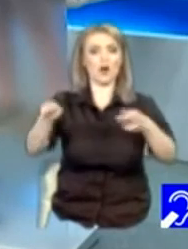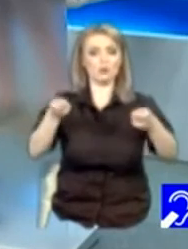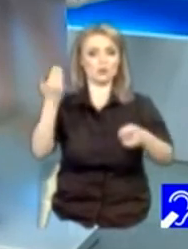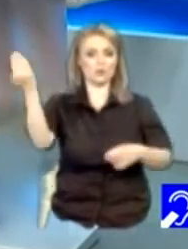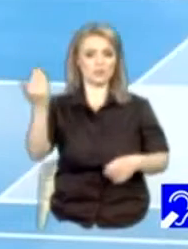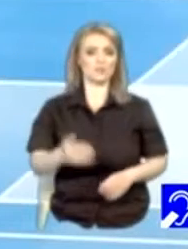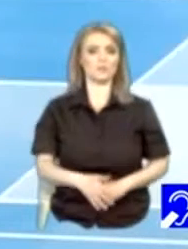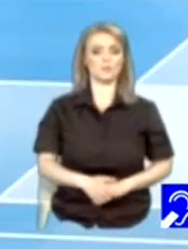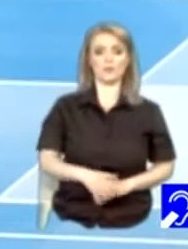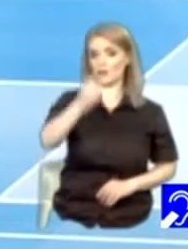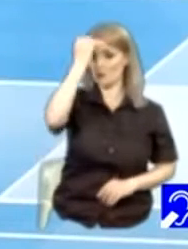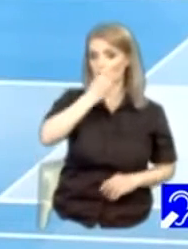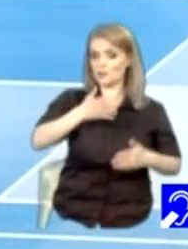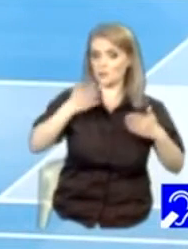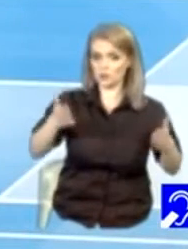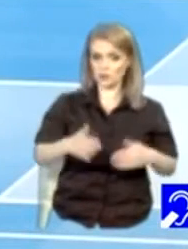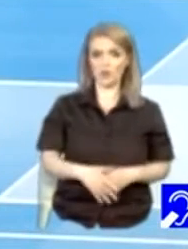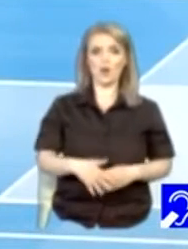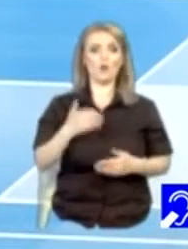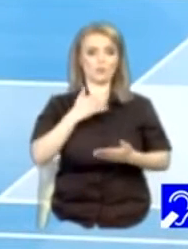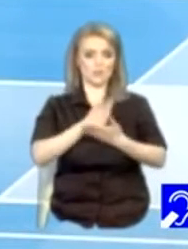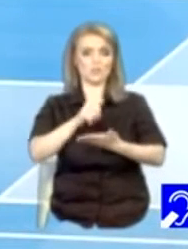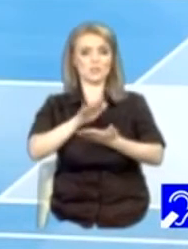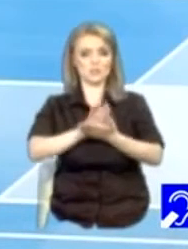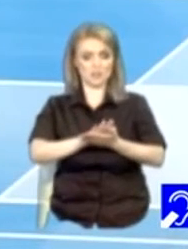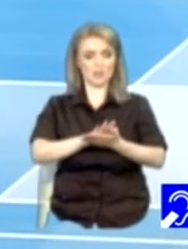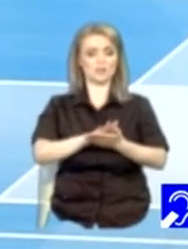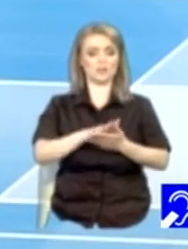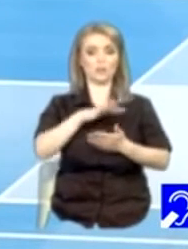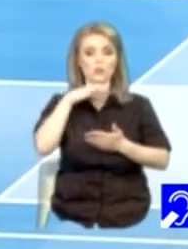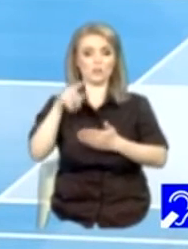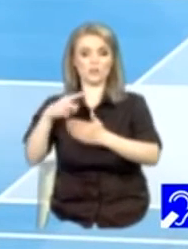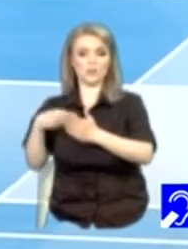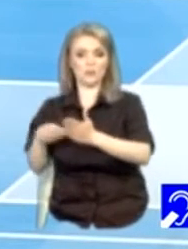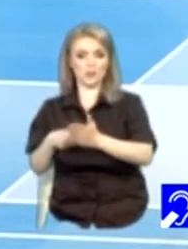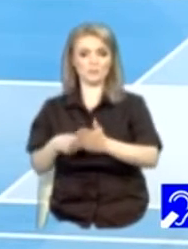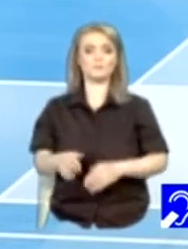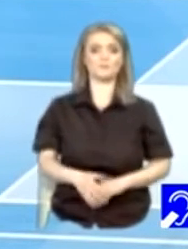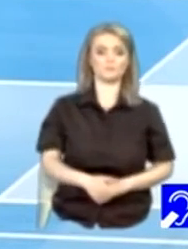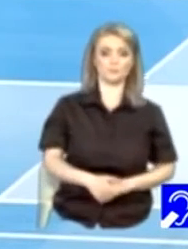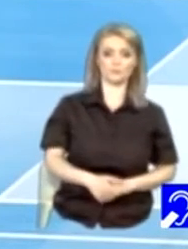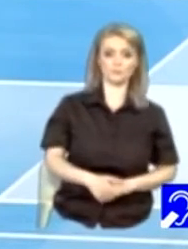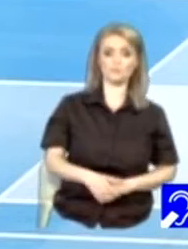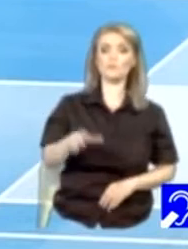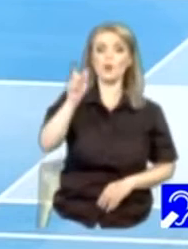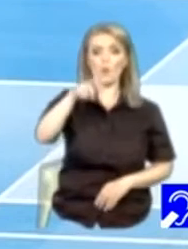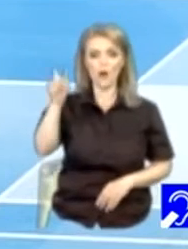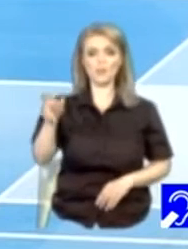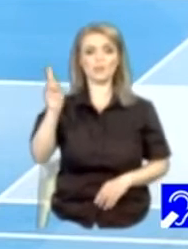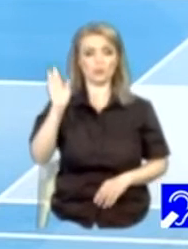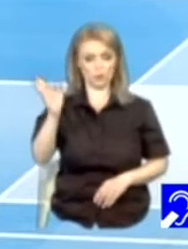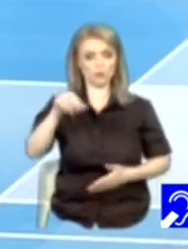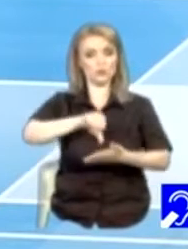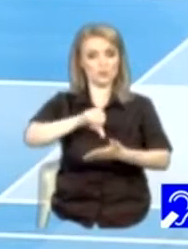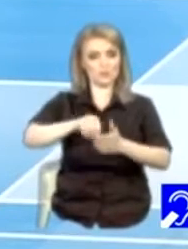avem înregistrate mai multe întrebări de la oameni simpli, oameni care vor merge la vot pe 11 iulie și